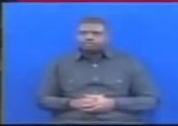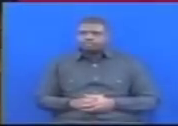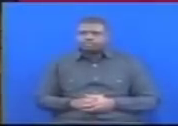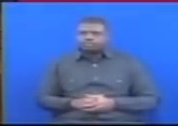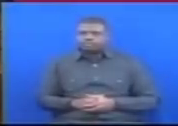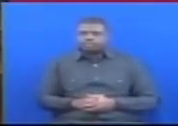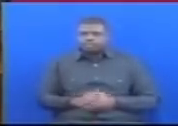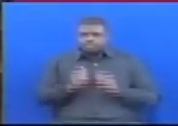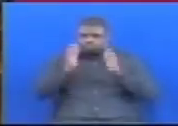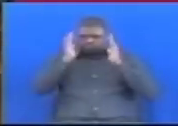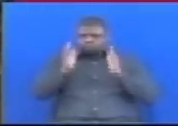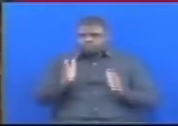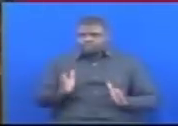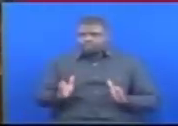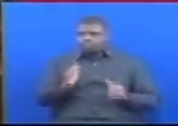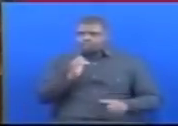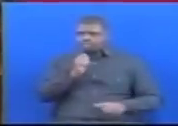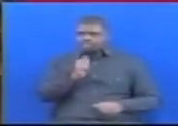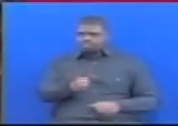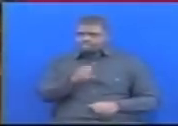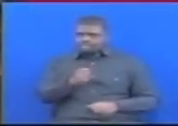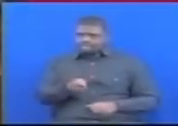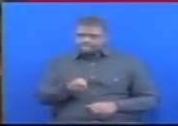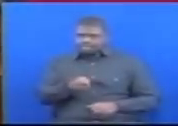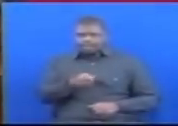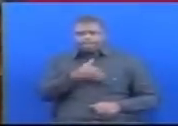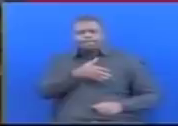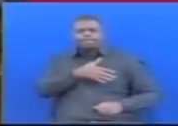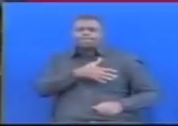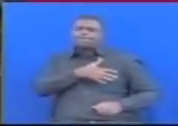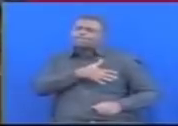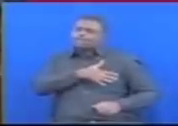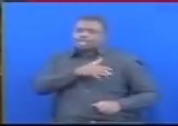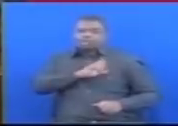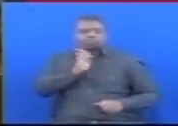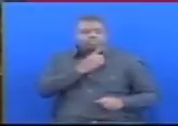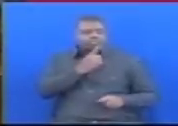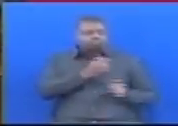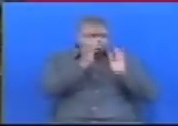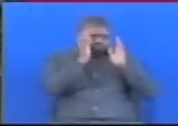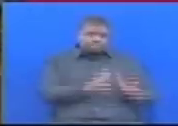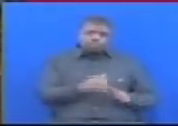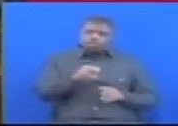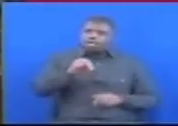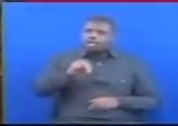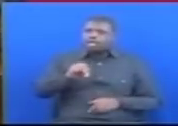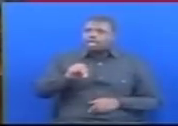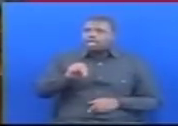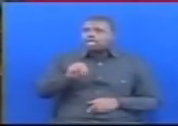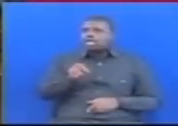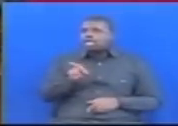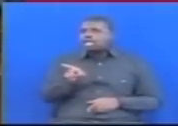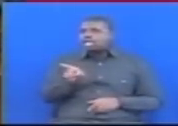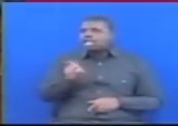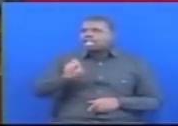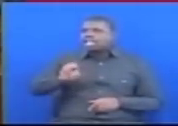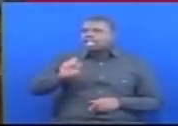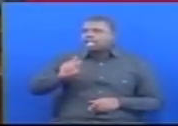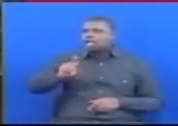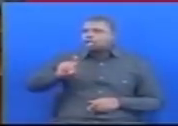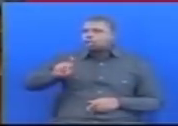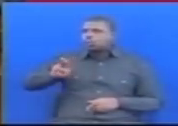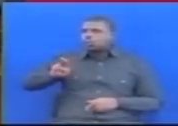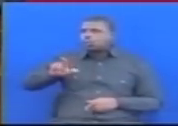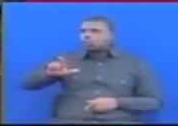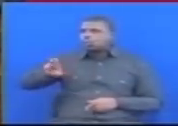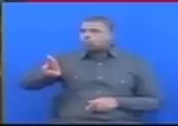Mheshimiwa Spika, napenda kujibu swali nyongeza la Mheshimiwa Pauline Gikul, bunge wa Babati Mjini, kama